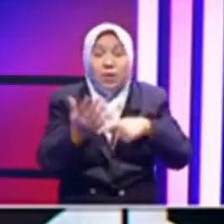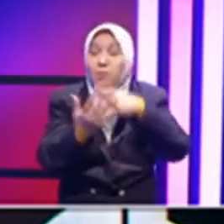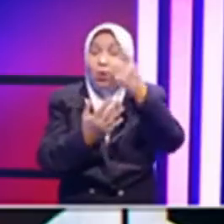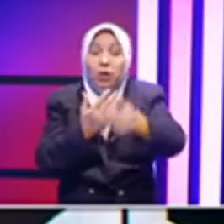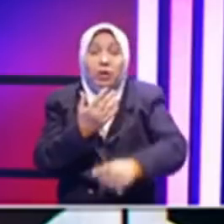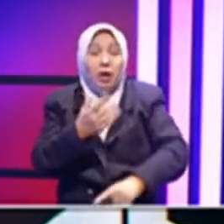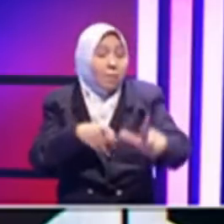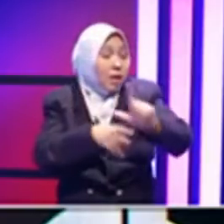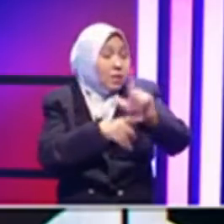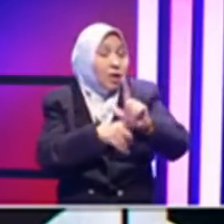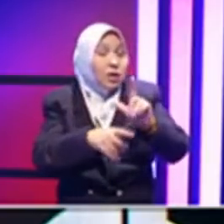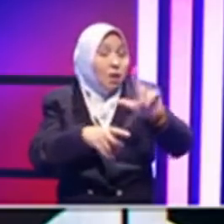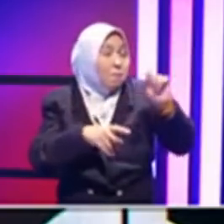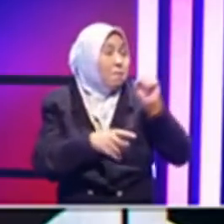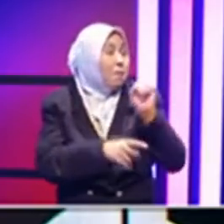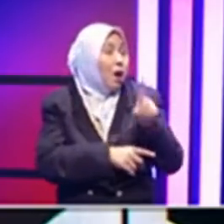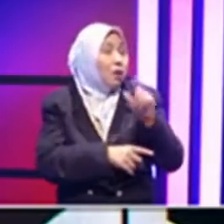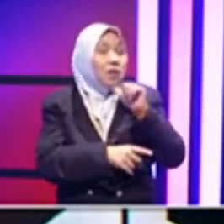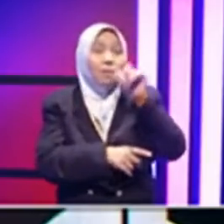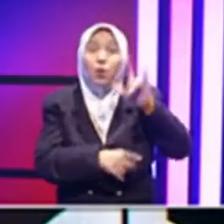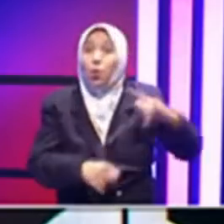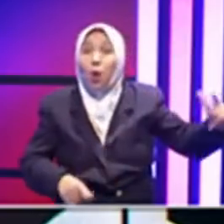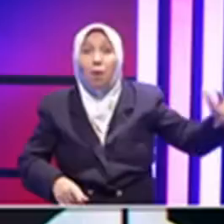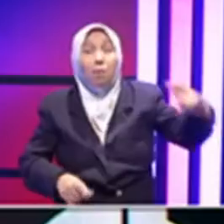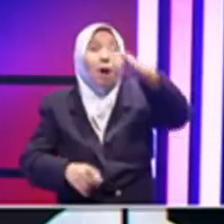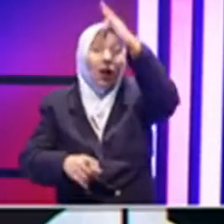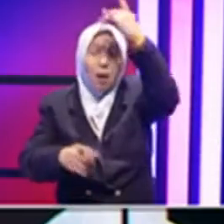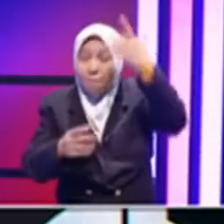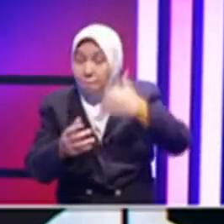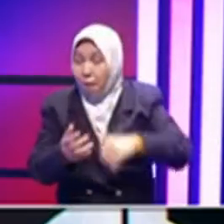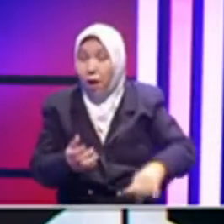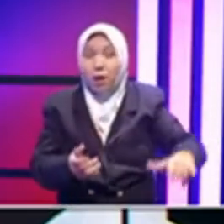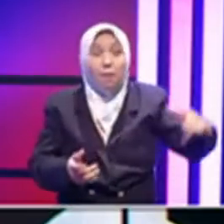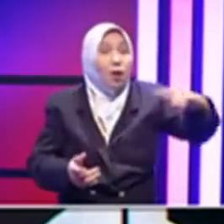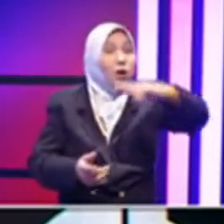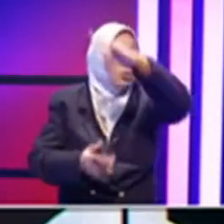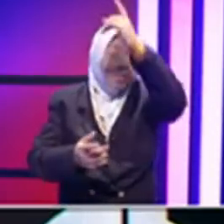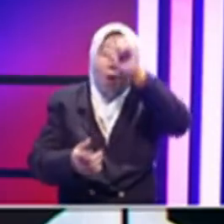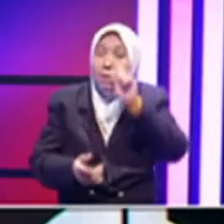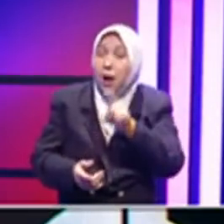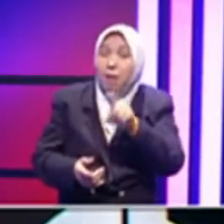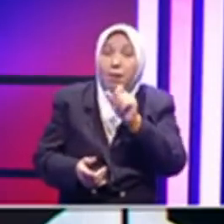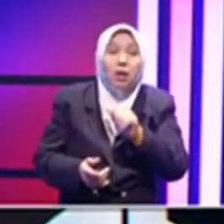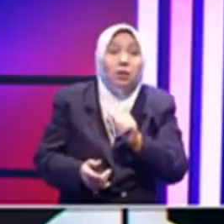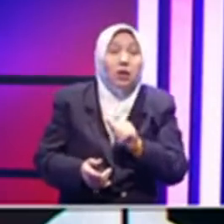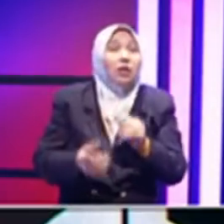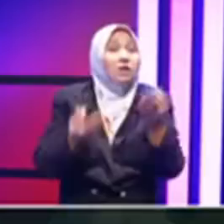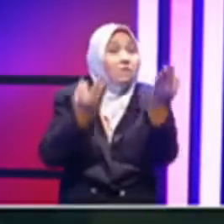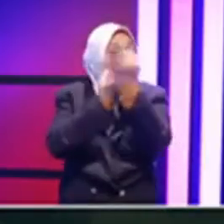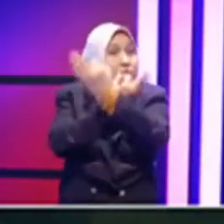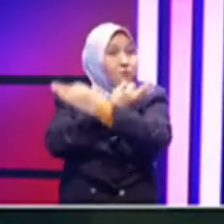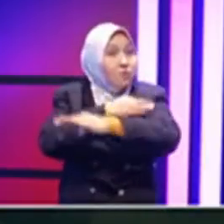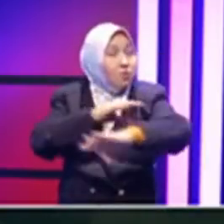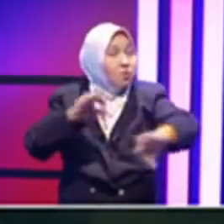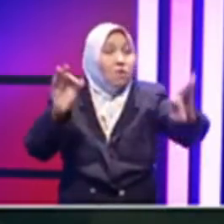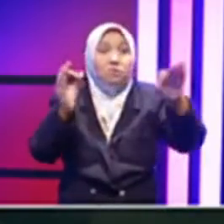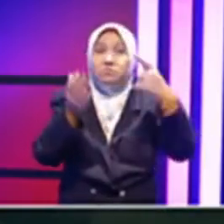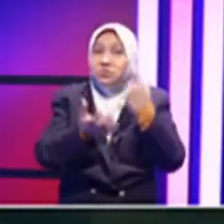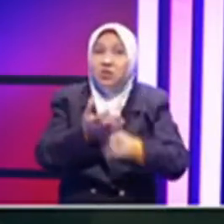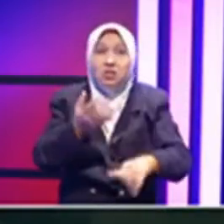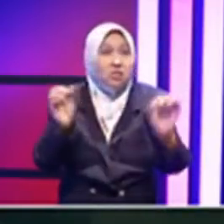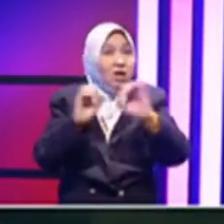yang mahal-mahal, tak perlu naik kapal mahal-mahal ataupun naik kapal terbang mahal-mahal. Yang ini free of charge ya, semua orang